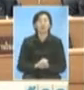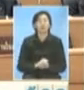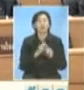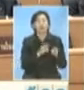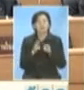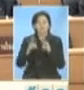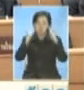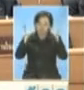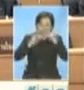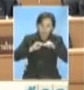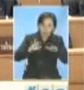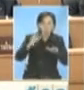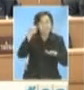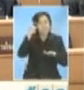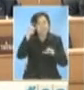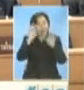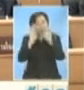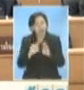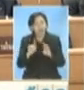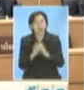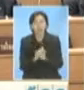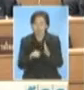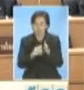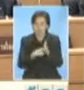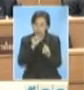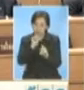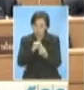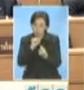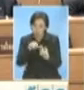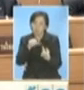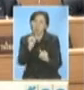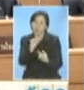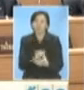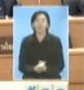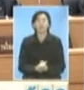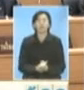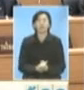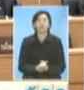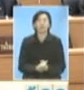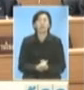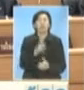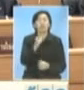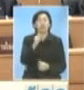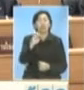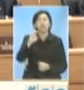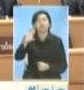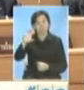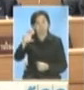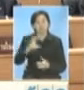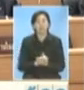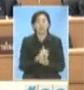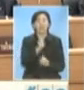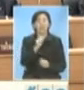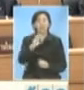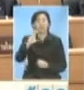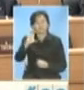ทางการไปชักจูงการลงทุนนั้นมันสมเหตุสมผลหรือไม่แล้วก็ที่อ้างว่า AEC AEC นั้นเนี่ยเ